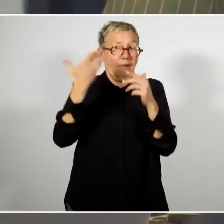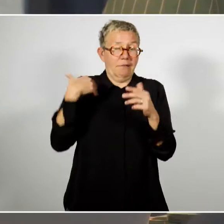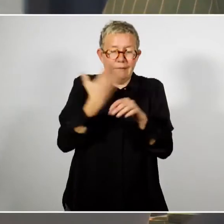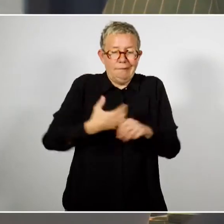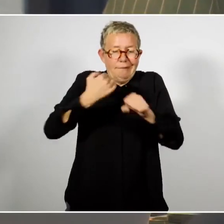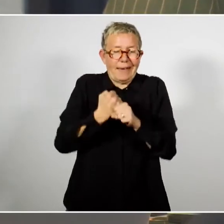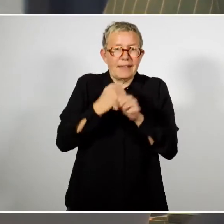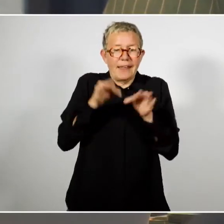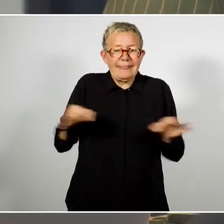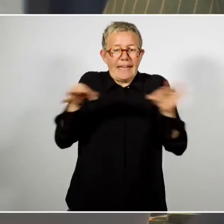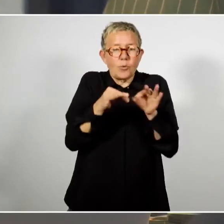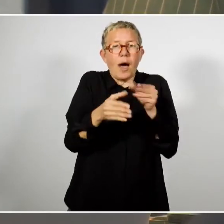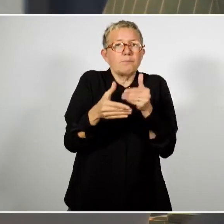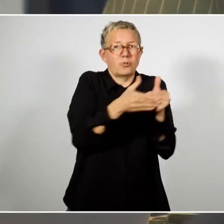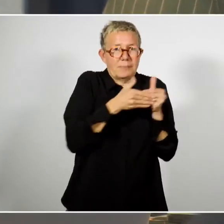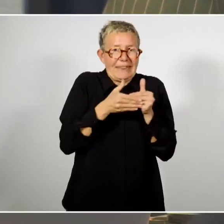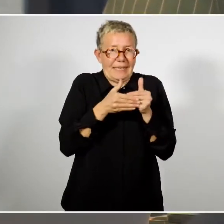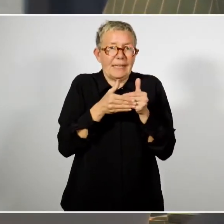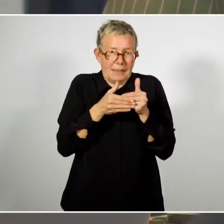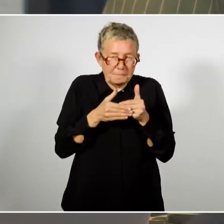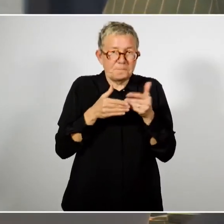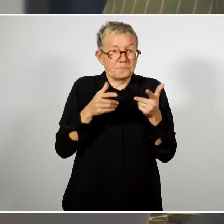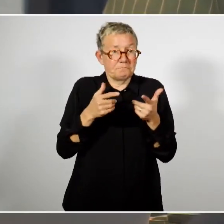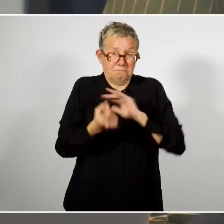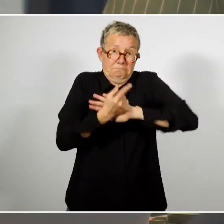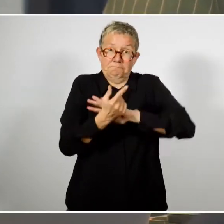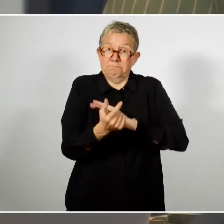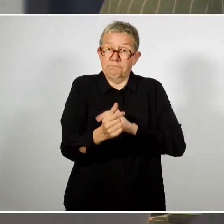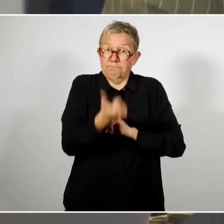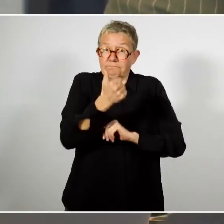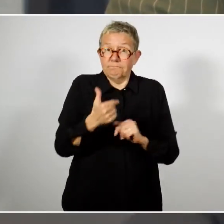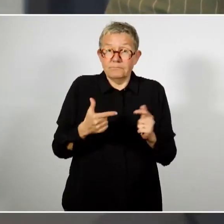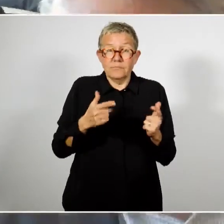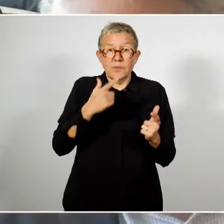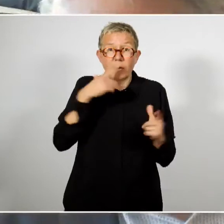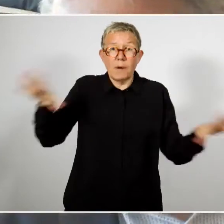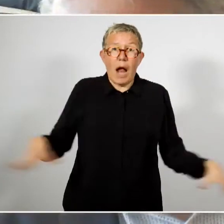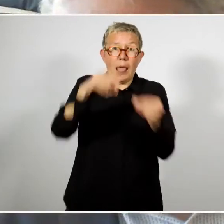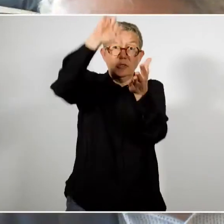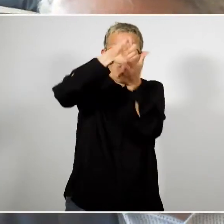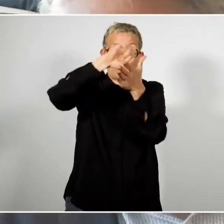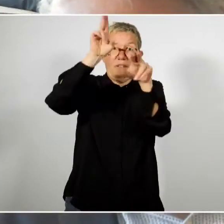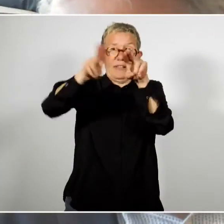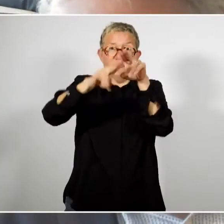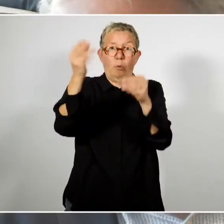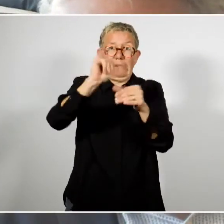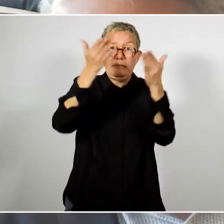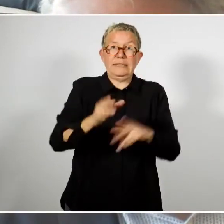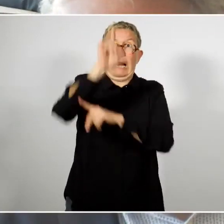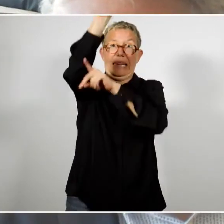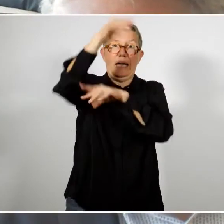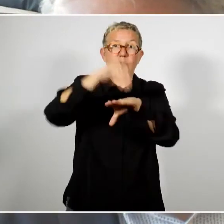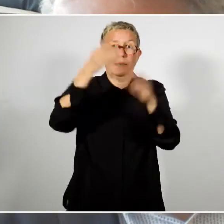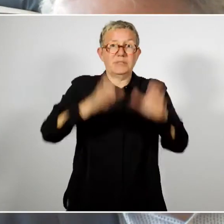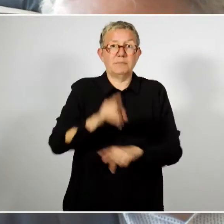ces territoires de proximité. Cette innovation a permis la déconcentration de la programmation des travaux aux conseils municipaux